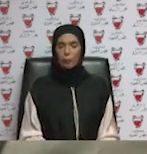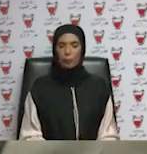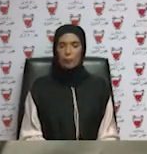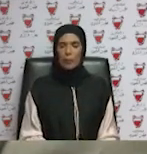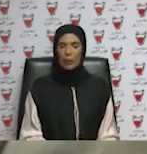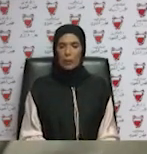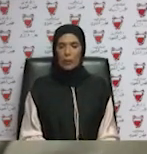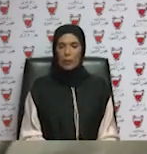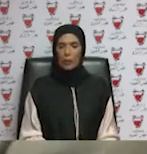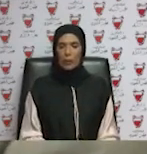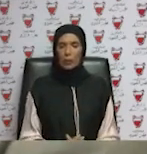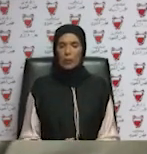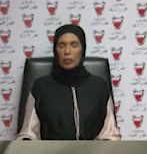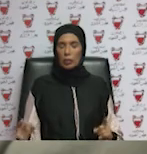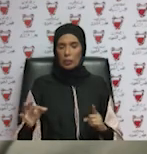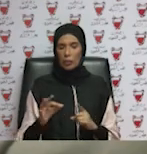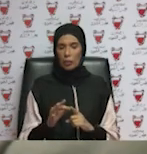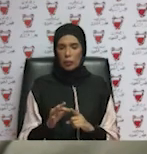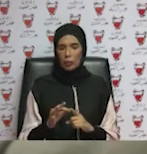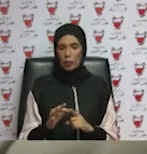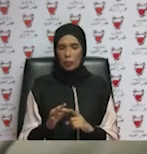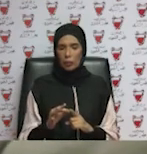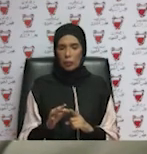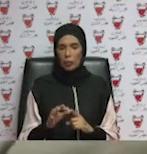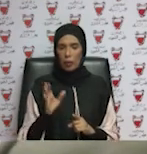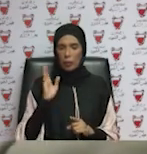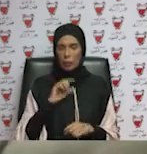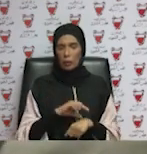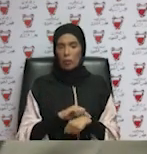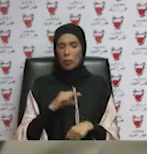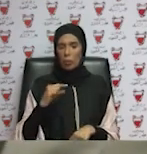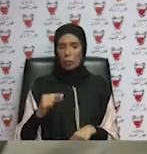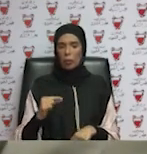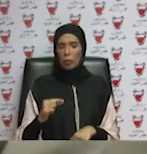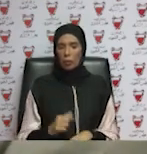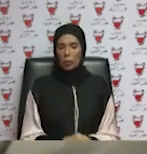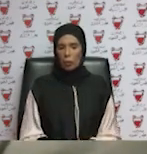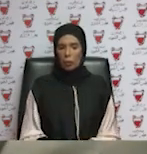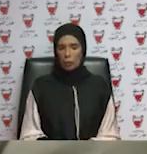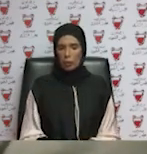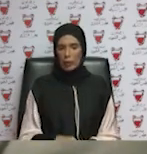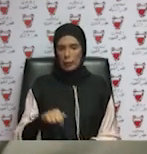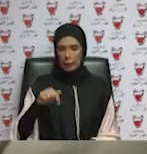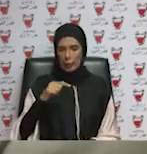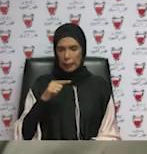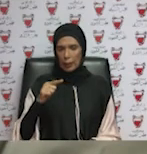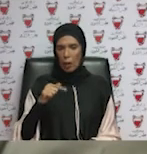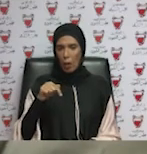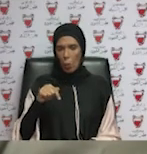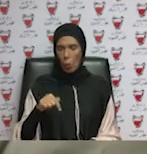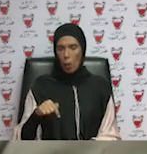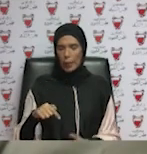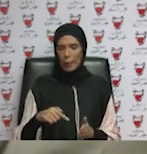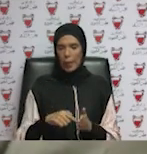هو الهدف الأساسي منه لتدريب الأطباء حديثي التخرج